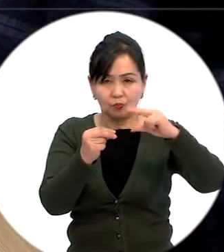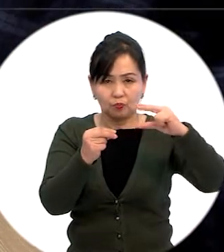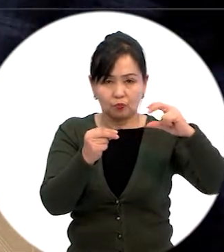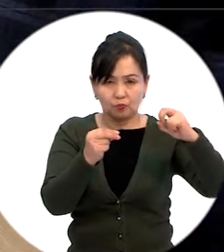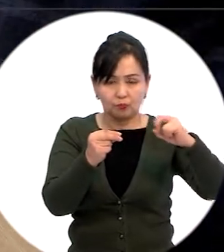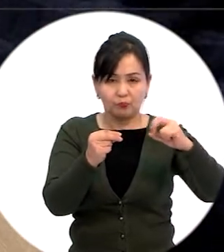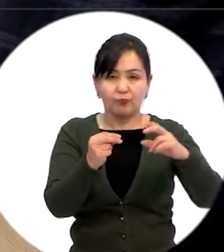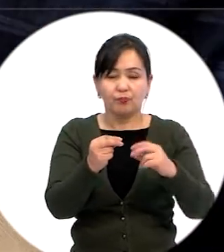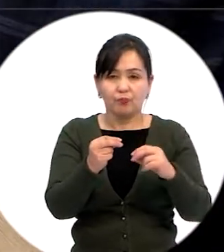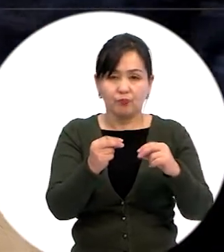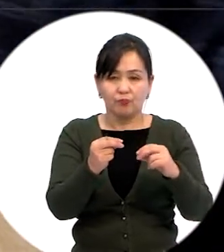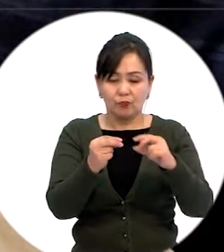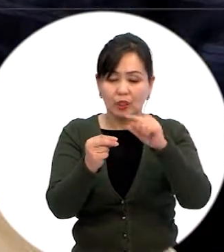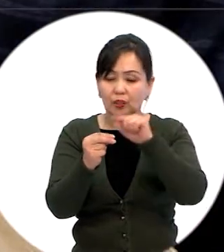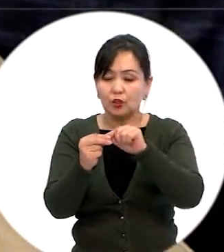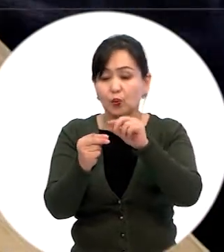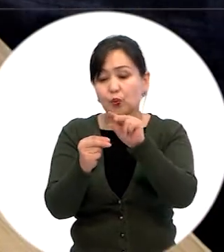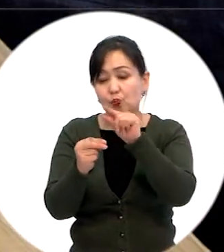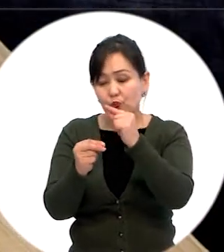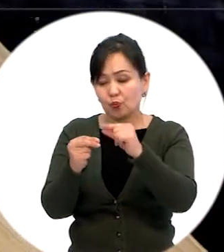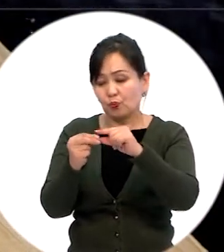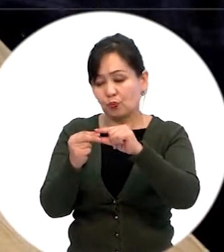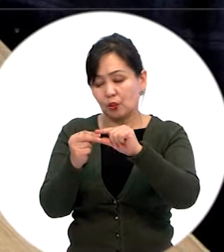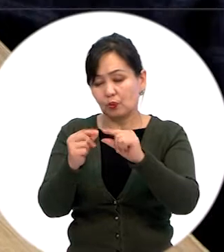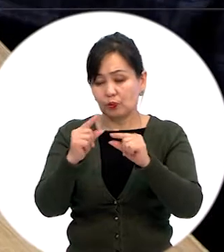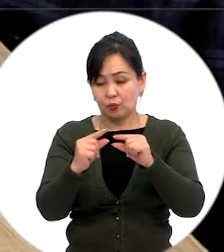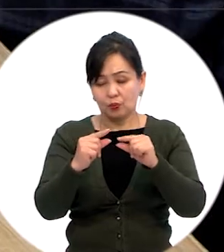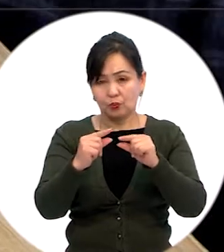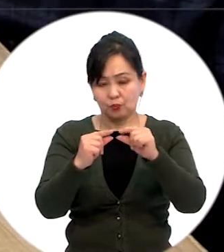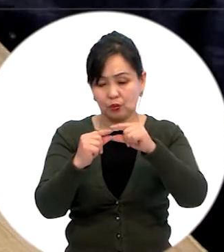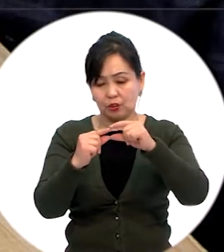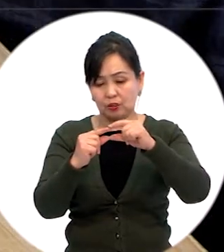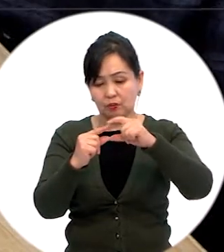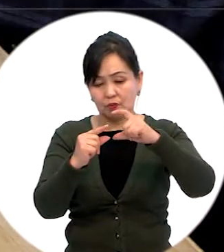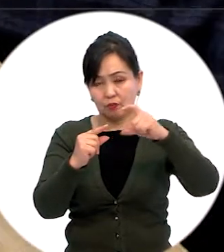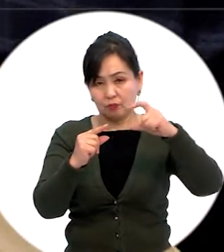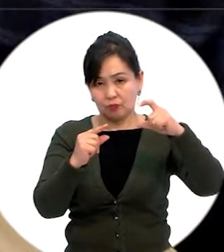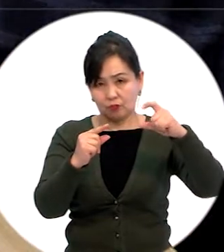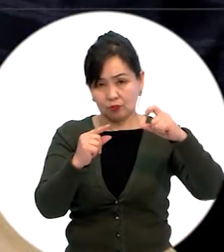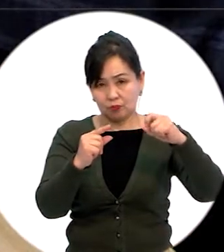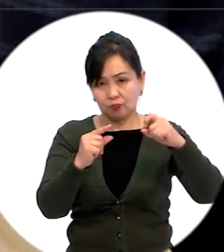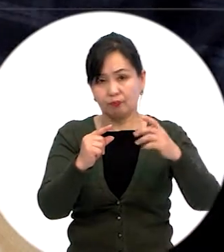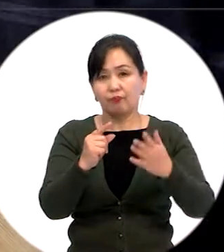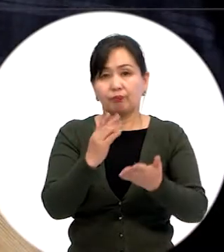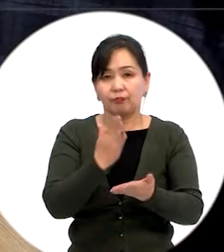шох үзүүртэй байдаг аа. Гэтэ байгаа ловг тавьж байгаа харж байгаад хийч болно.